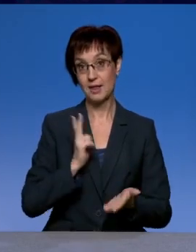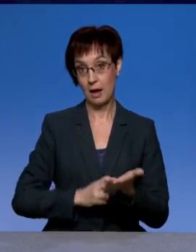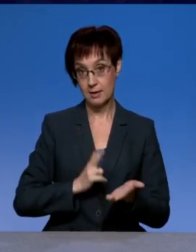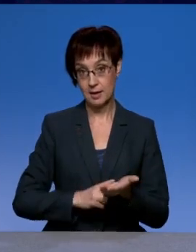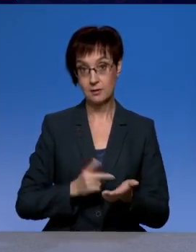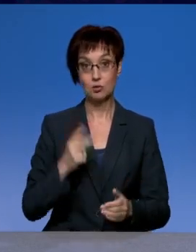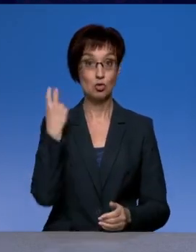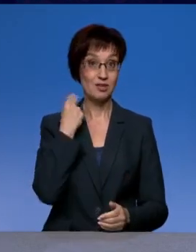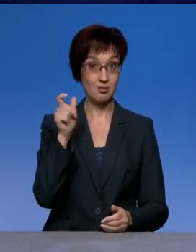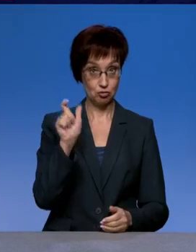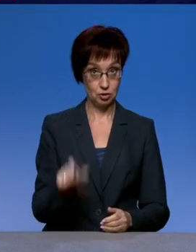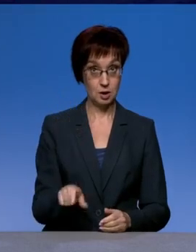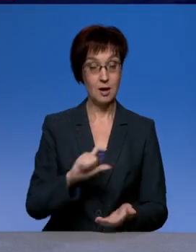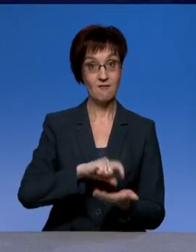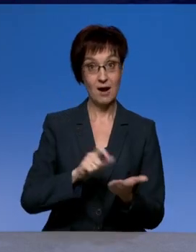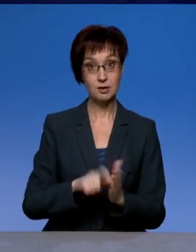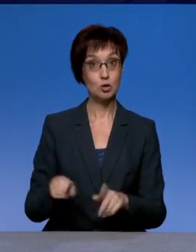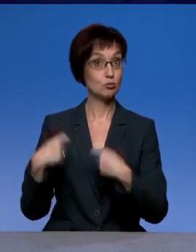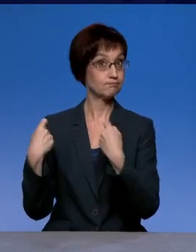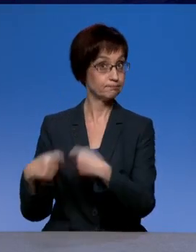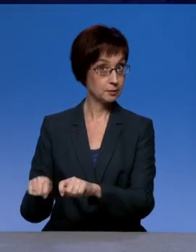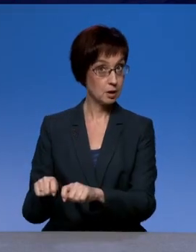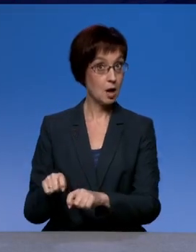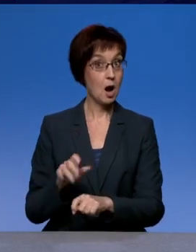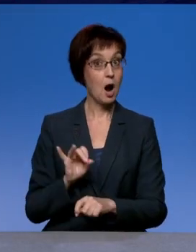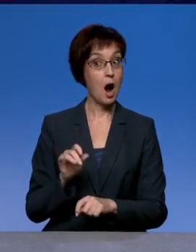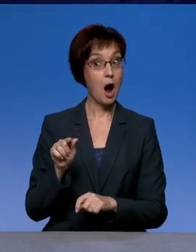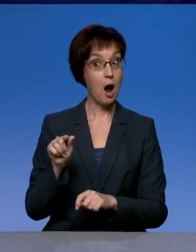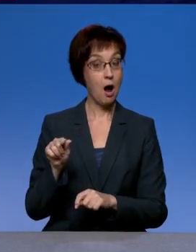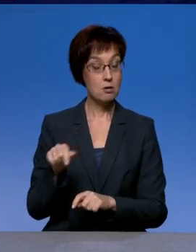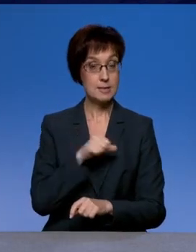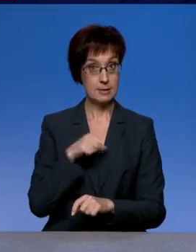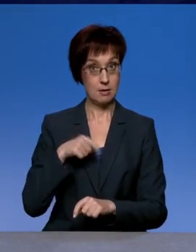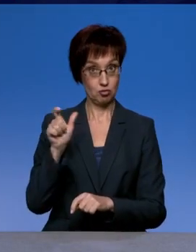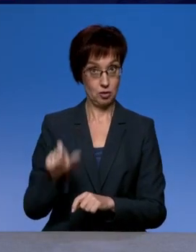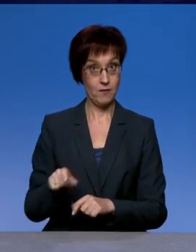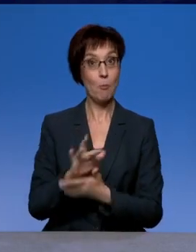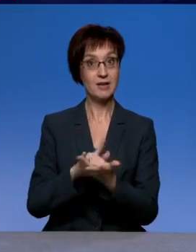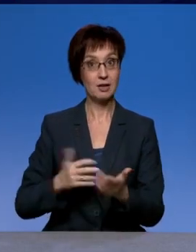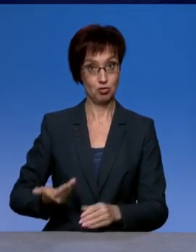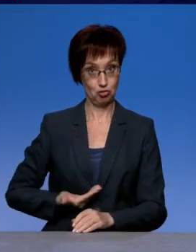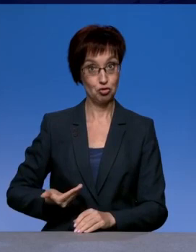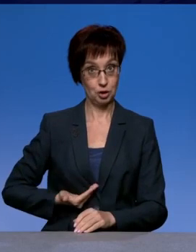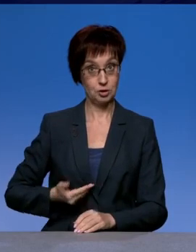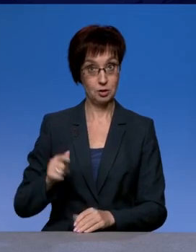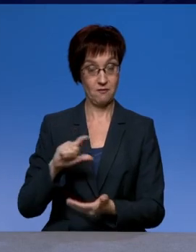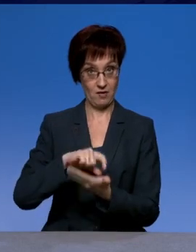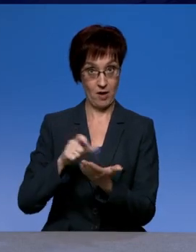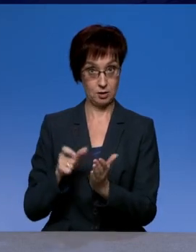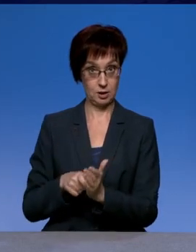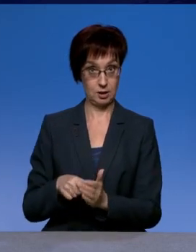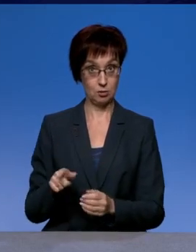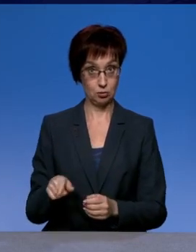продана квартира, но он в этой квартире продолжает проживать. А квартира эта, по сути, была отчуждена в пользу аффилированного